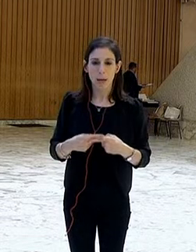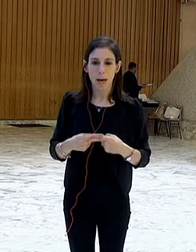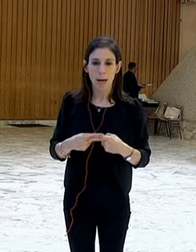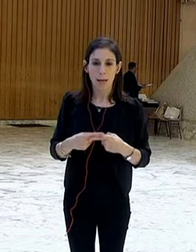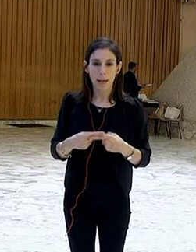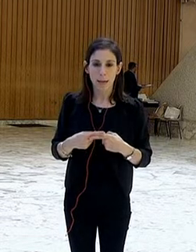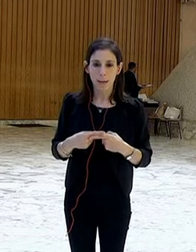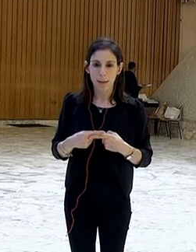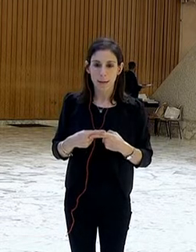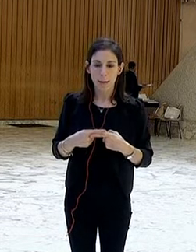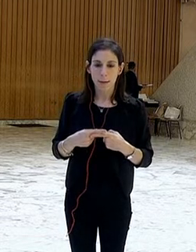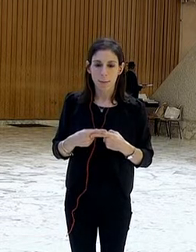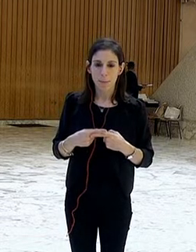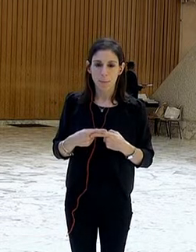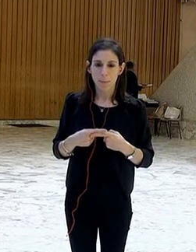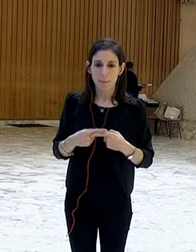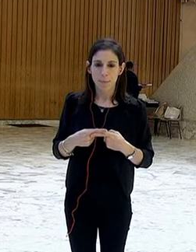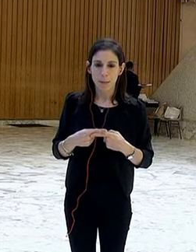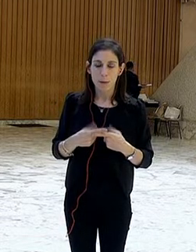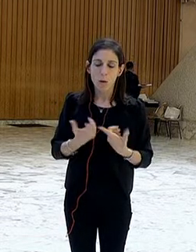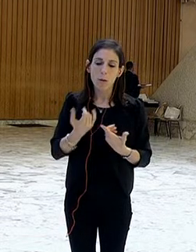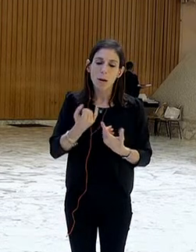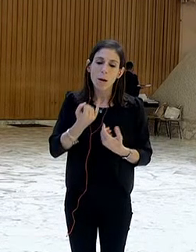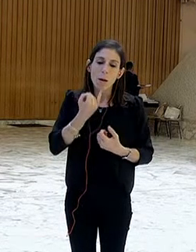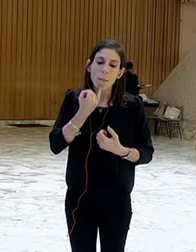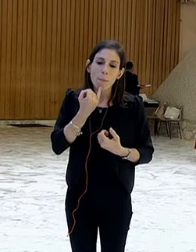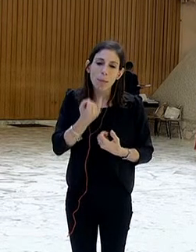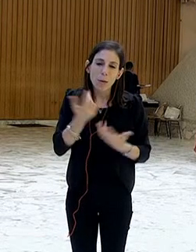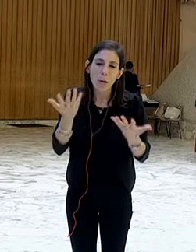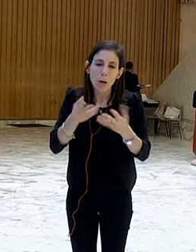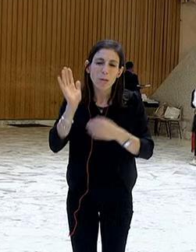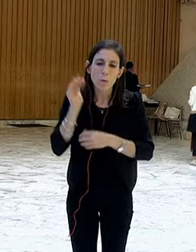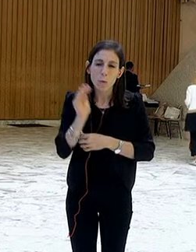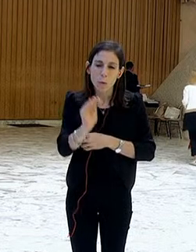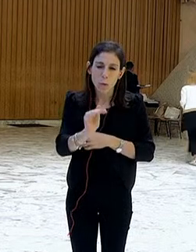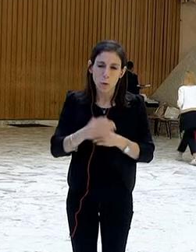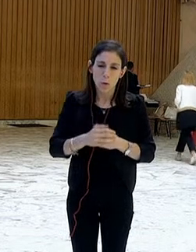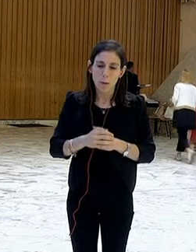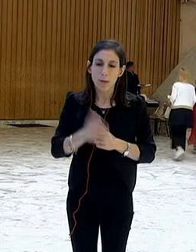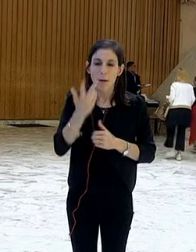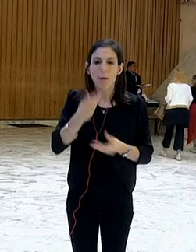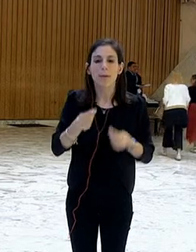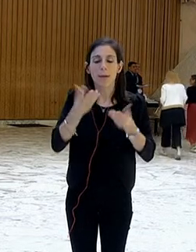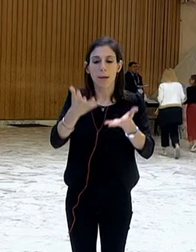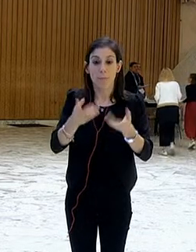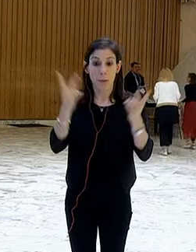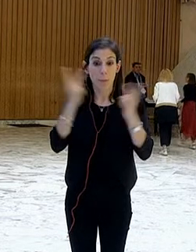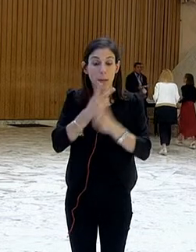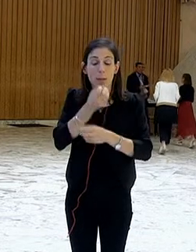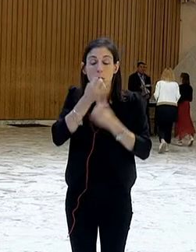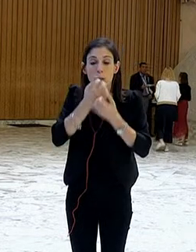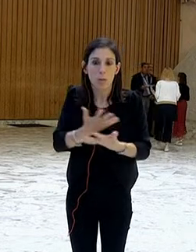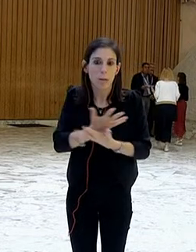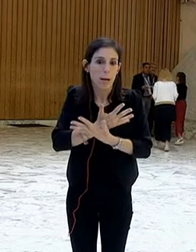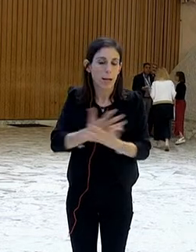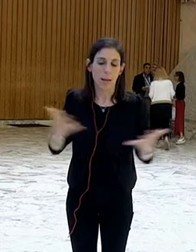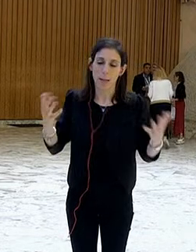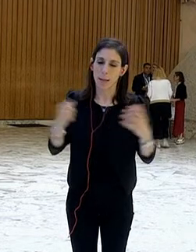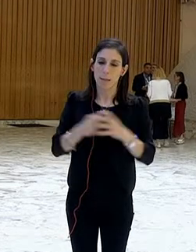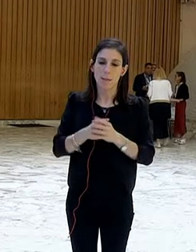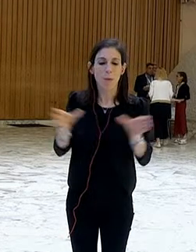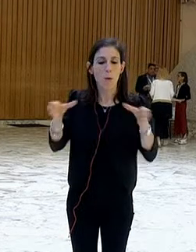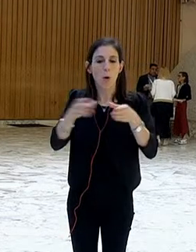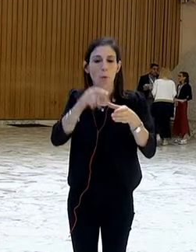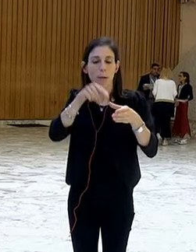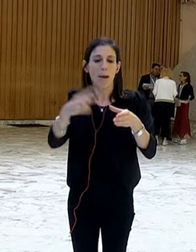compter. Avec cette communauté, nous avions vécu de très belles expériences qui nous ont prouvé